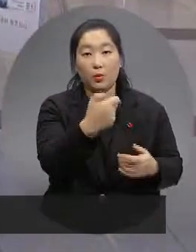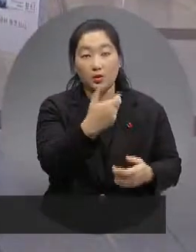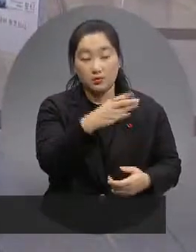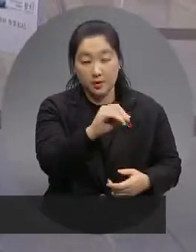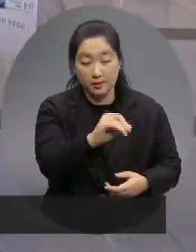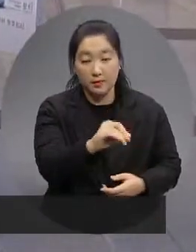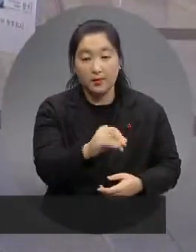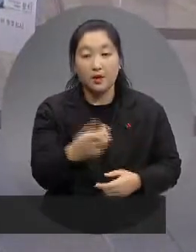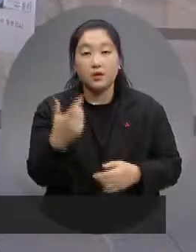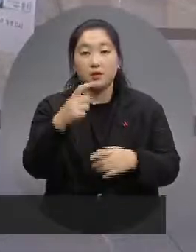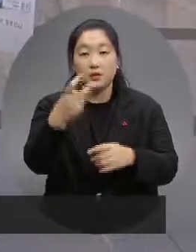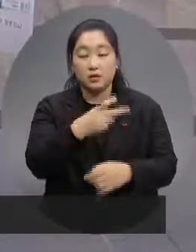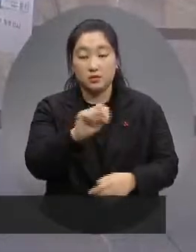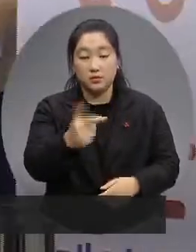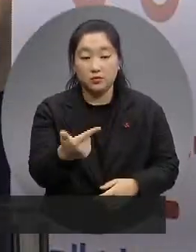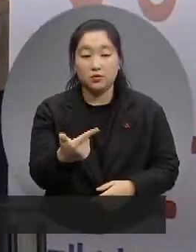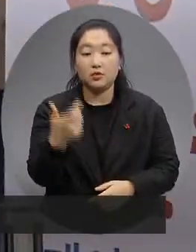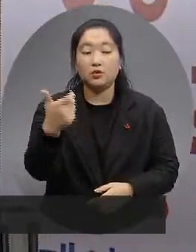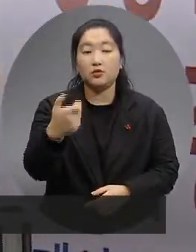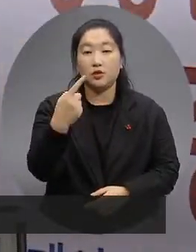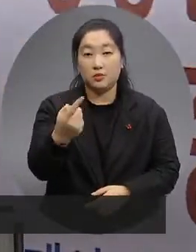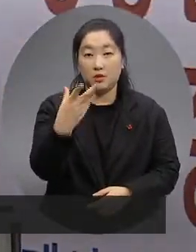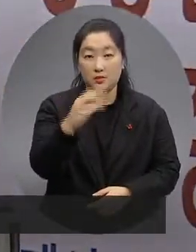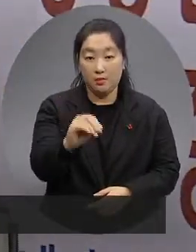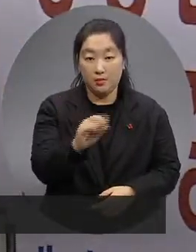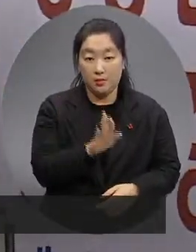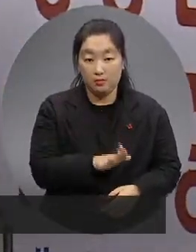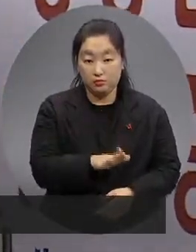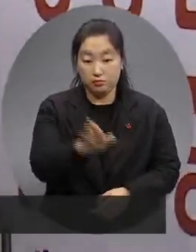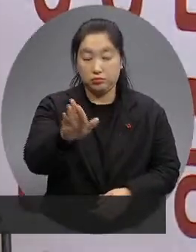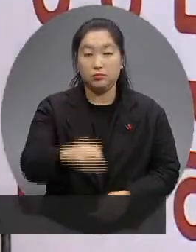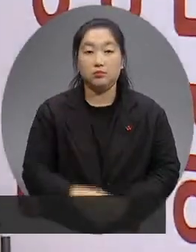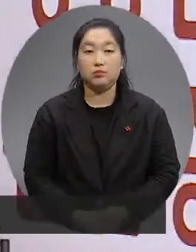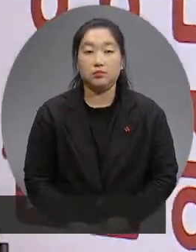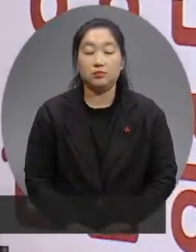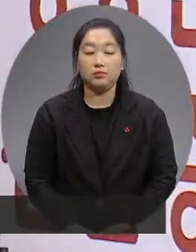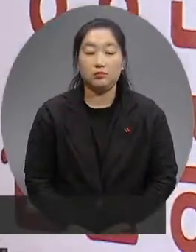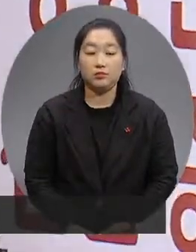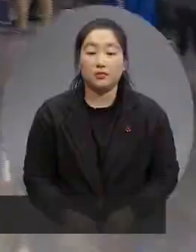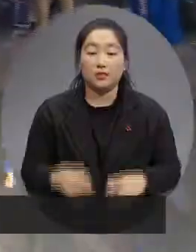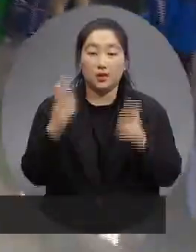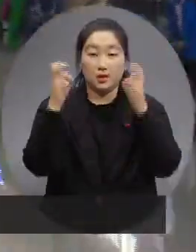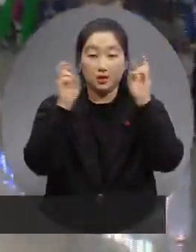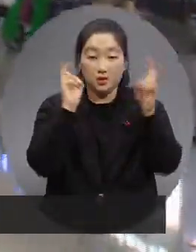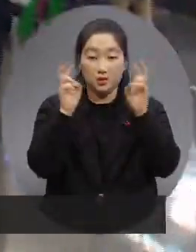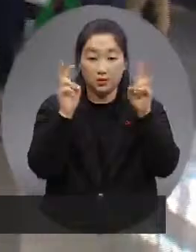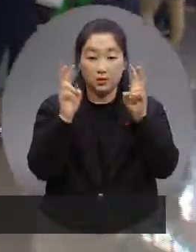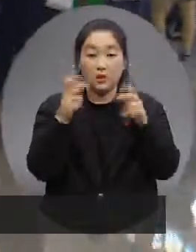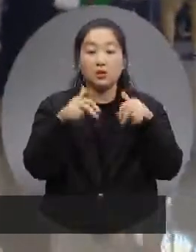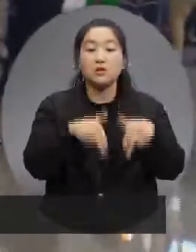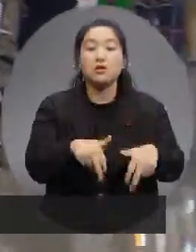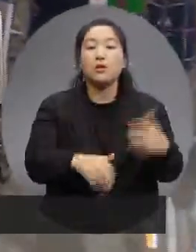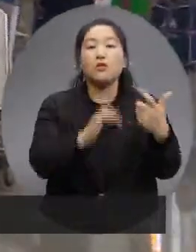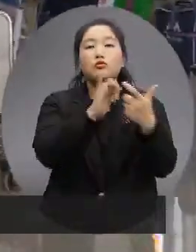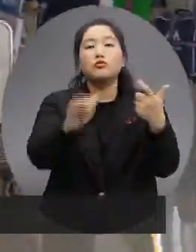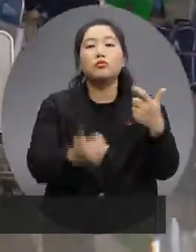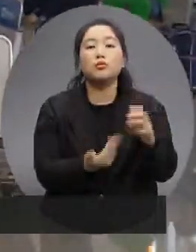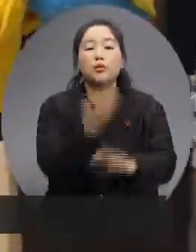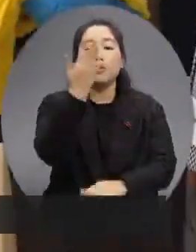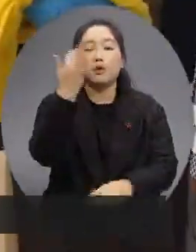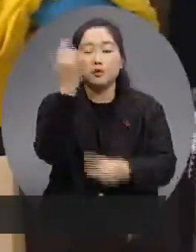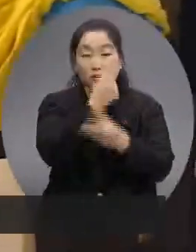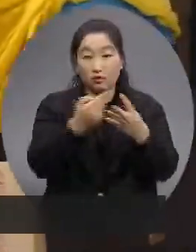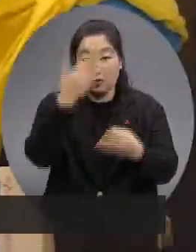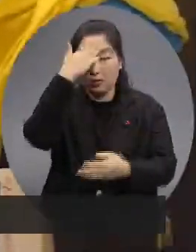명, 2016년에는 61만 명으로 늘었습니다. 이 여행사는 직원만 60명이 넘었고